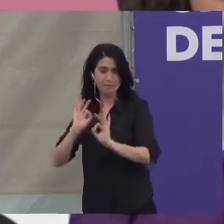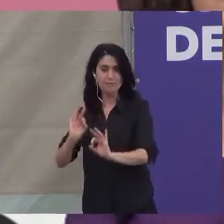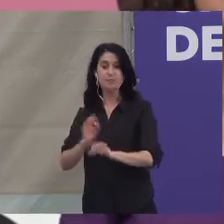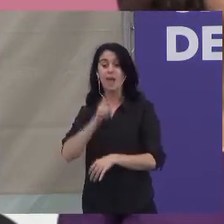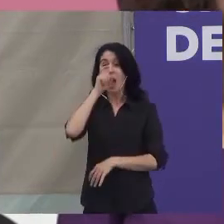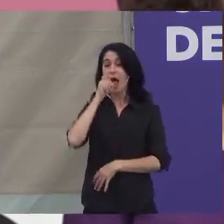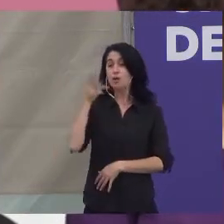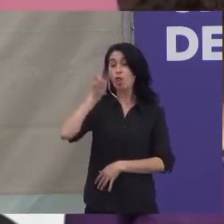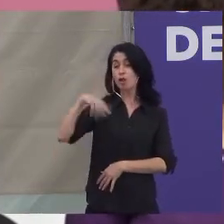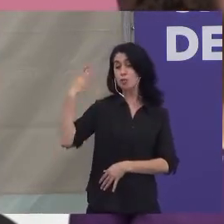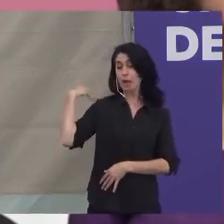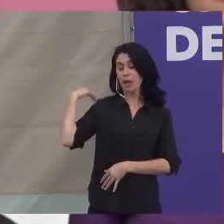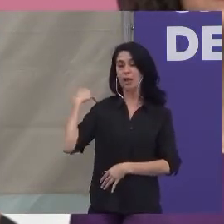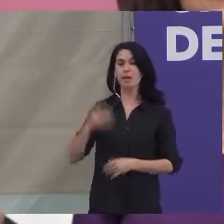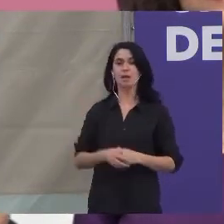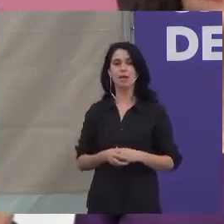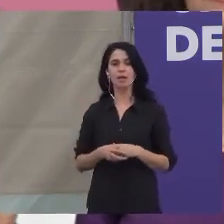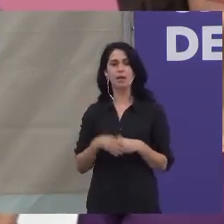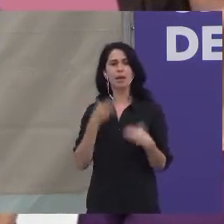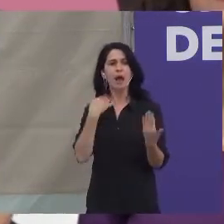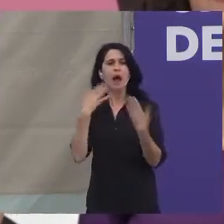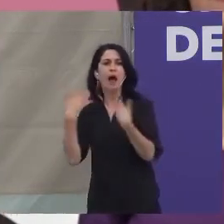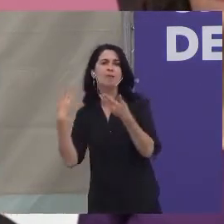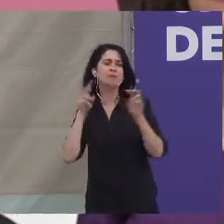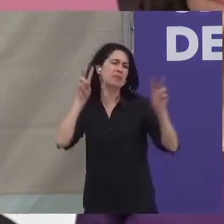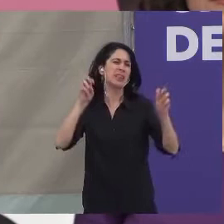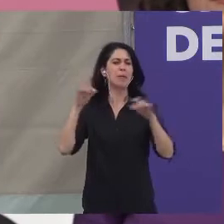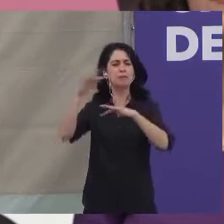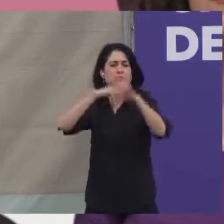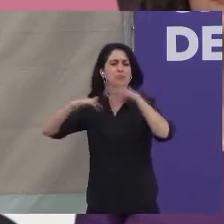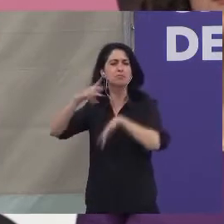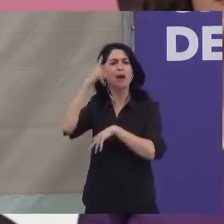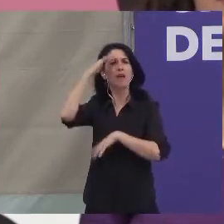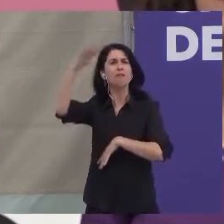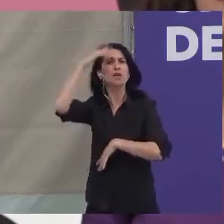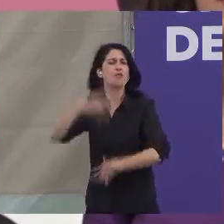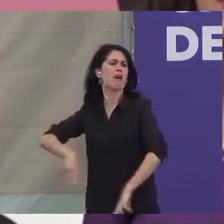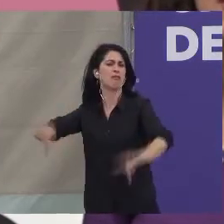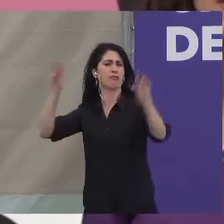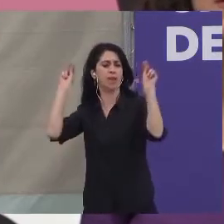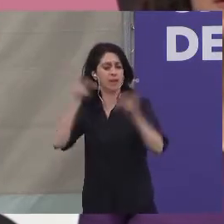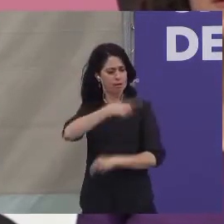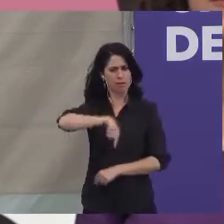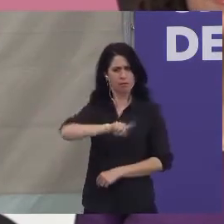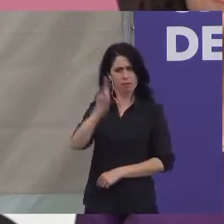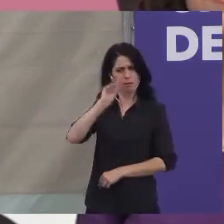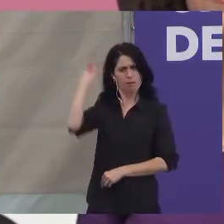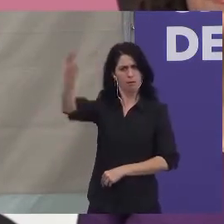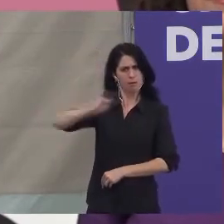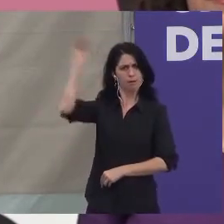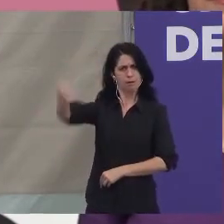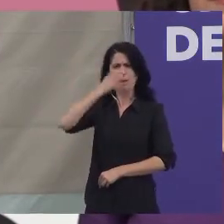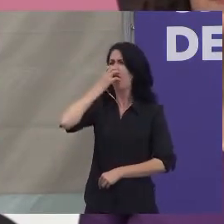quan s'estava parlant del fi de les ideologies, foren capaços de cridar ben alt i ben fort arreu del